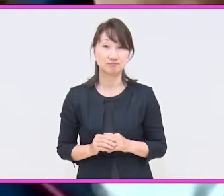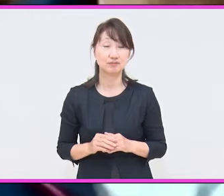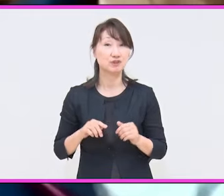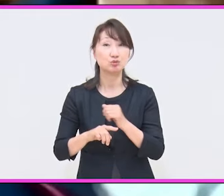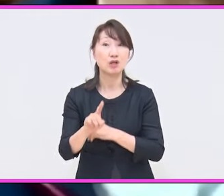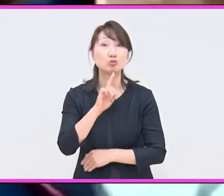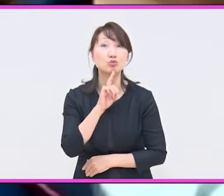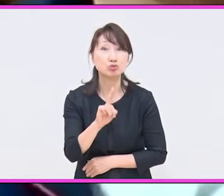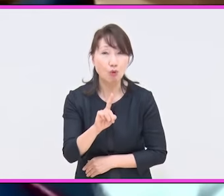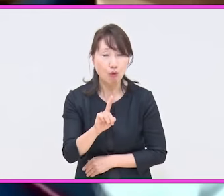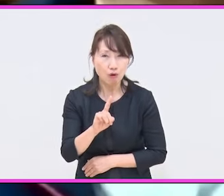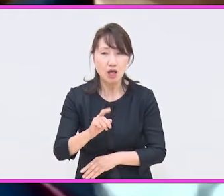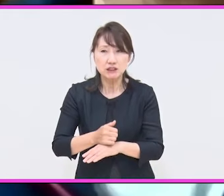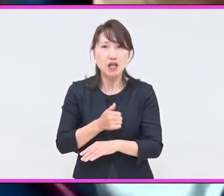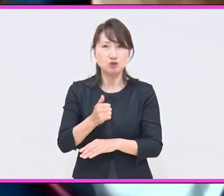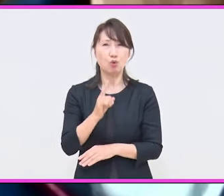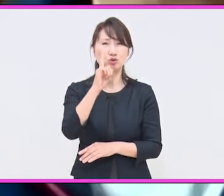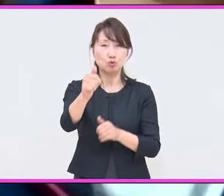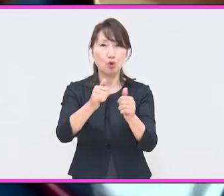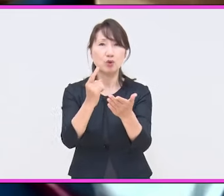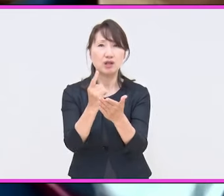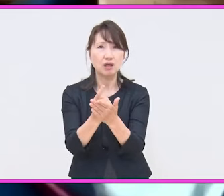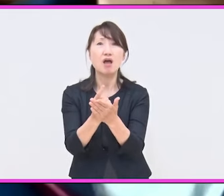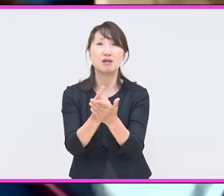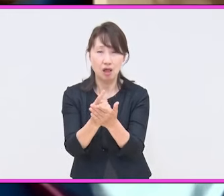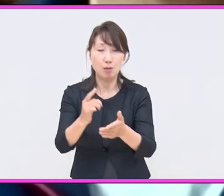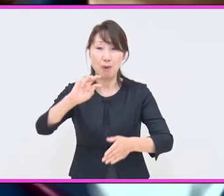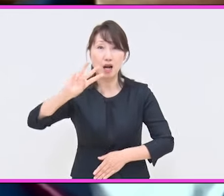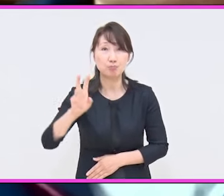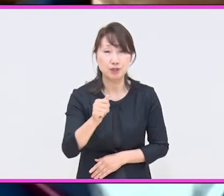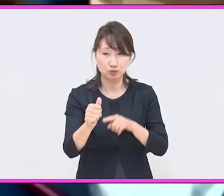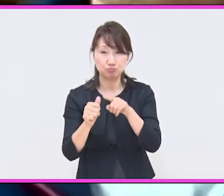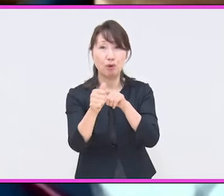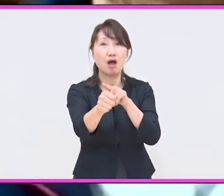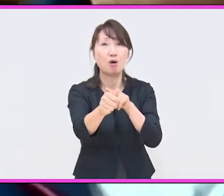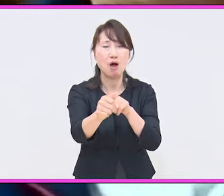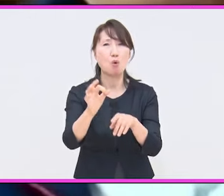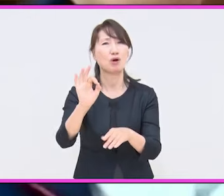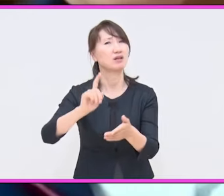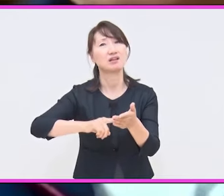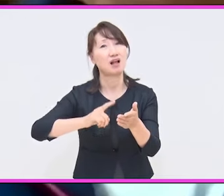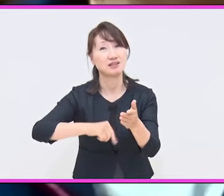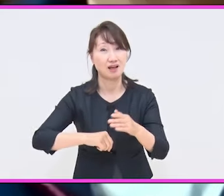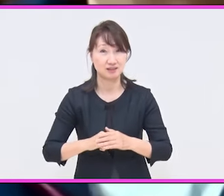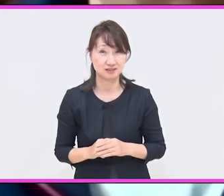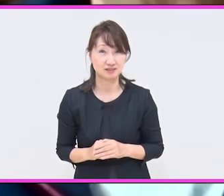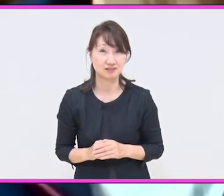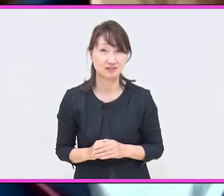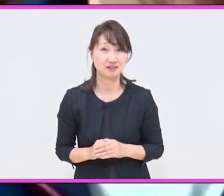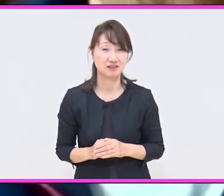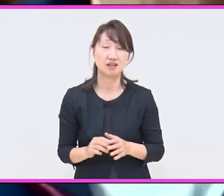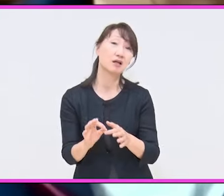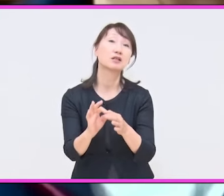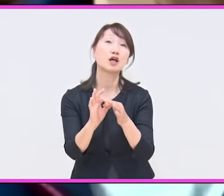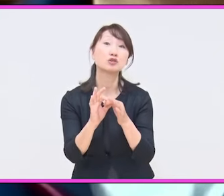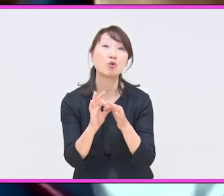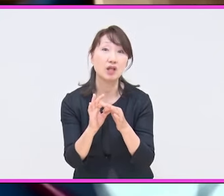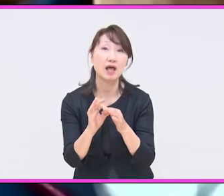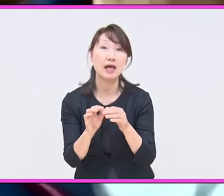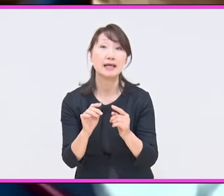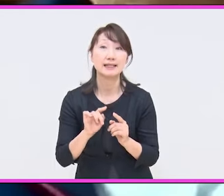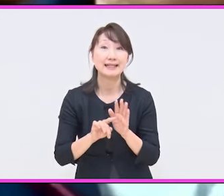was just not enough money to be able to send an athlete to just do one sport. So we would always